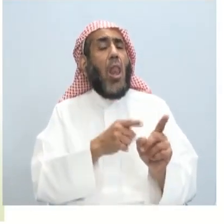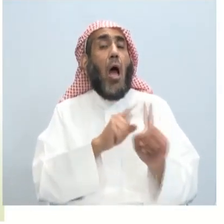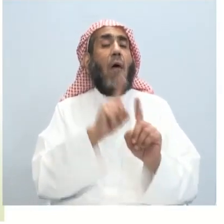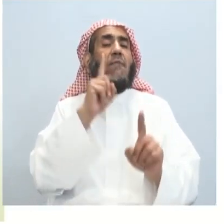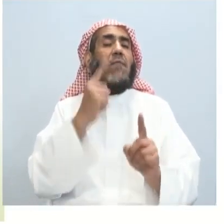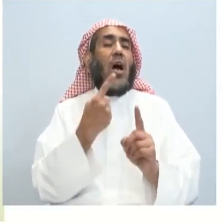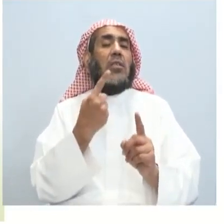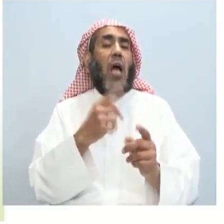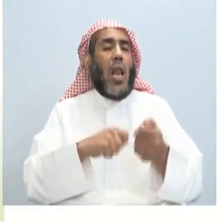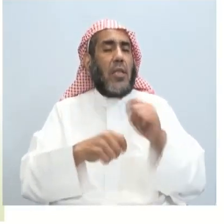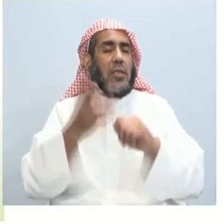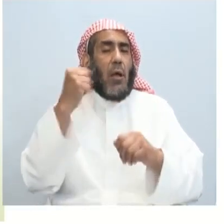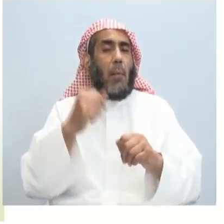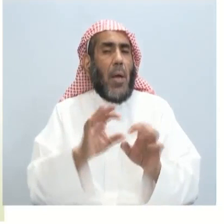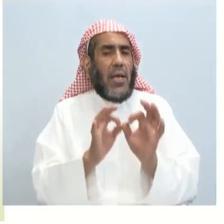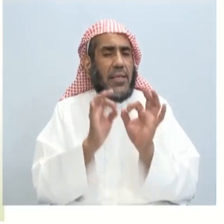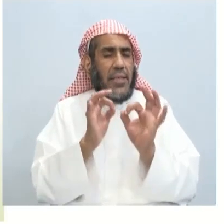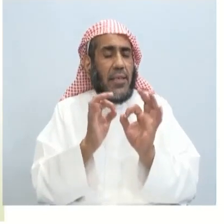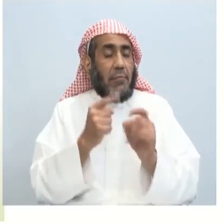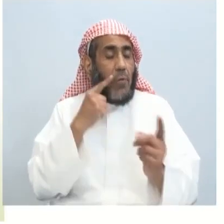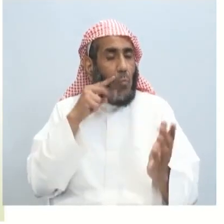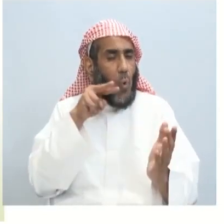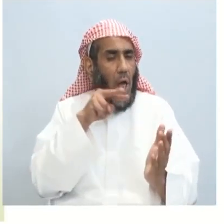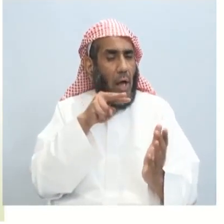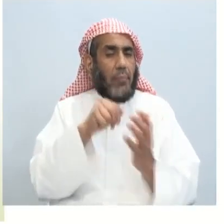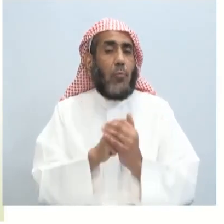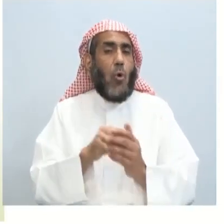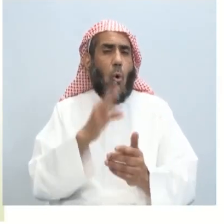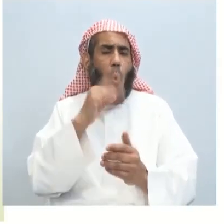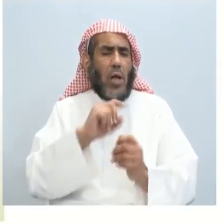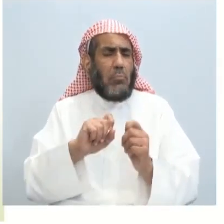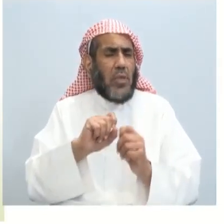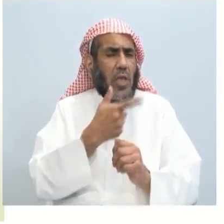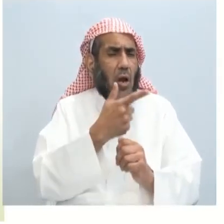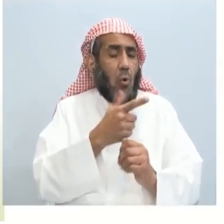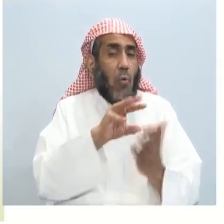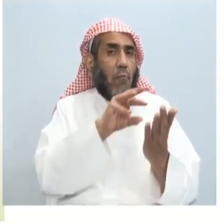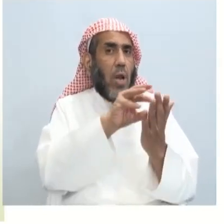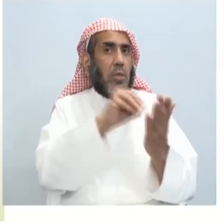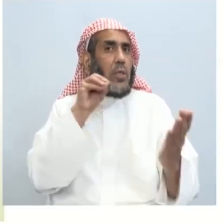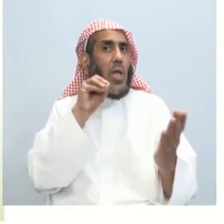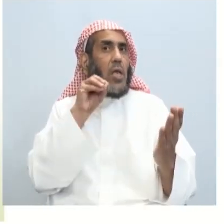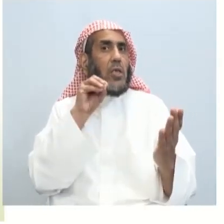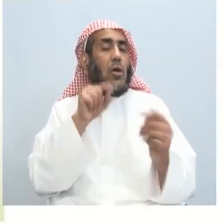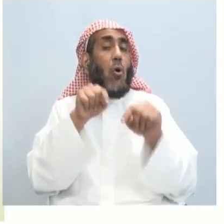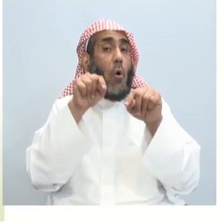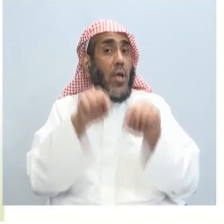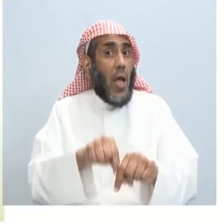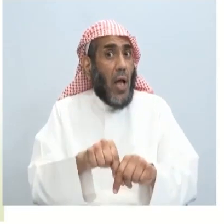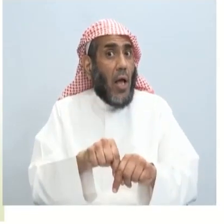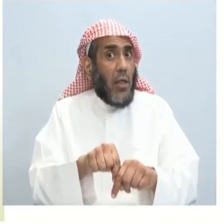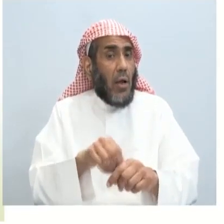عليها مع التدقيق في الملاحظه وعدم التسرع في الاستنتاج وفي هذا